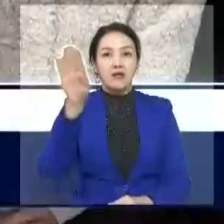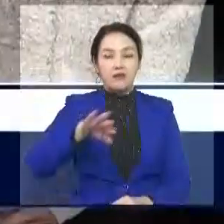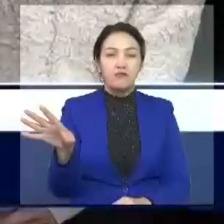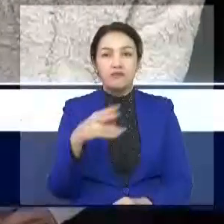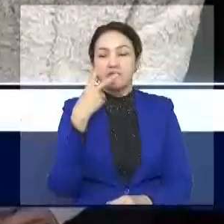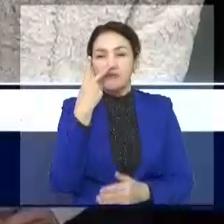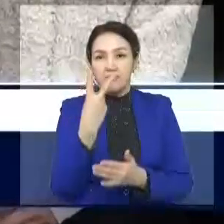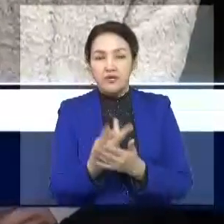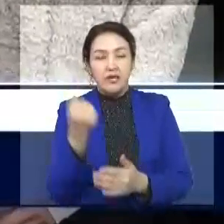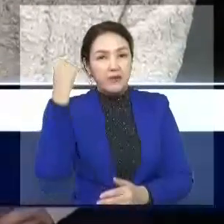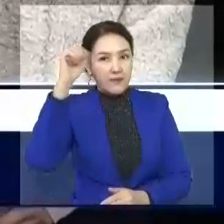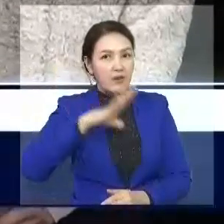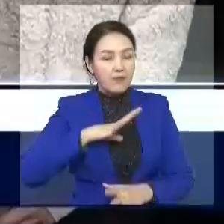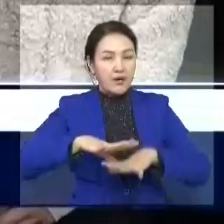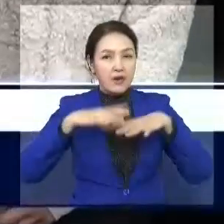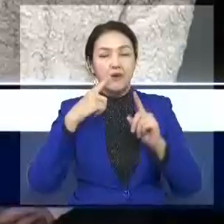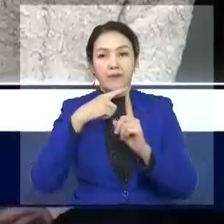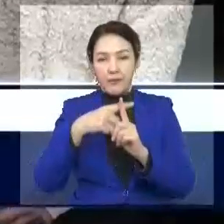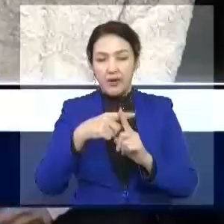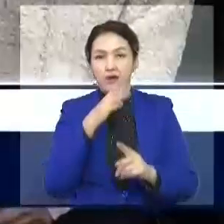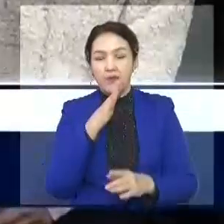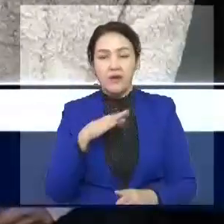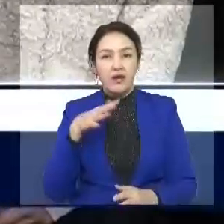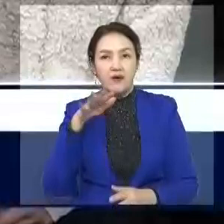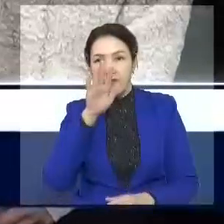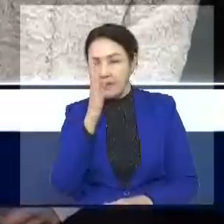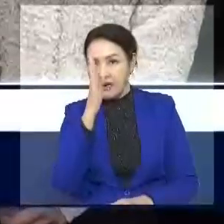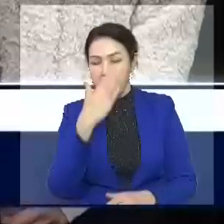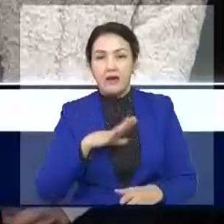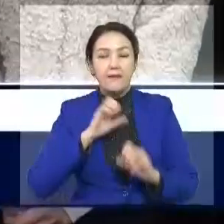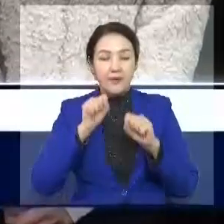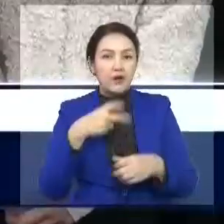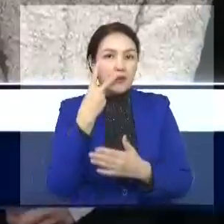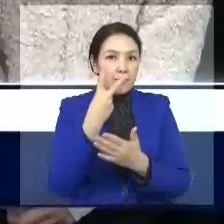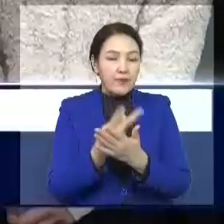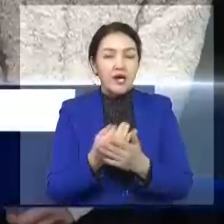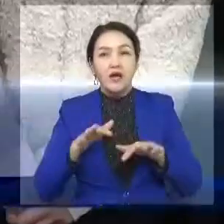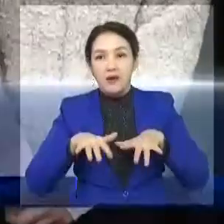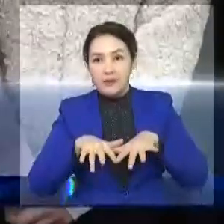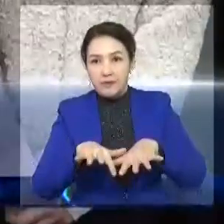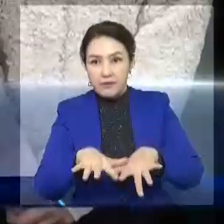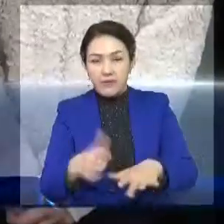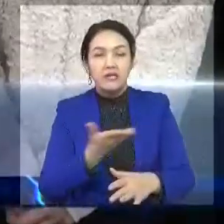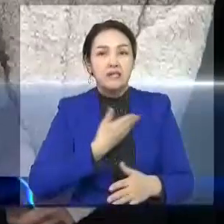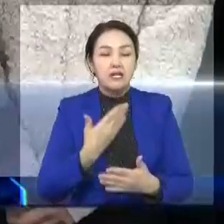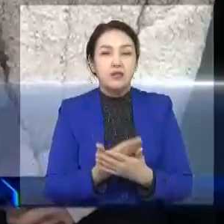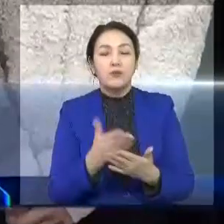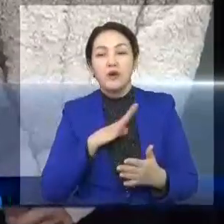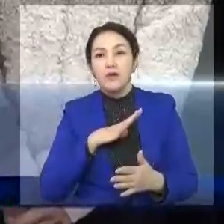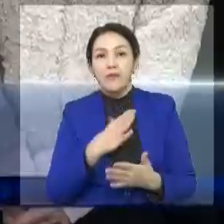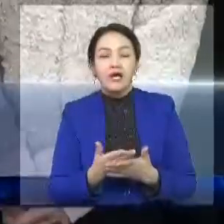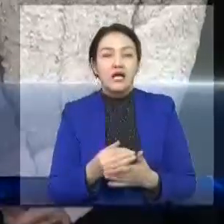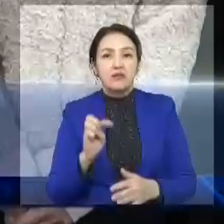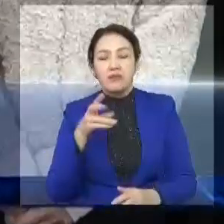свое время для наших батыров это было огромным плюсом во время противостояния врагам. Можно было увидеть, как они наступают. Для нас, младшего жуза, угрозой